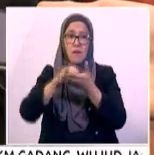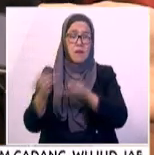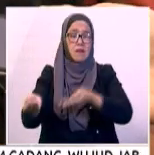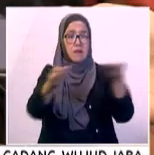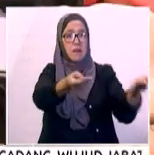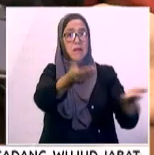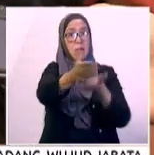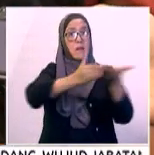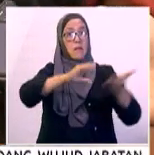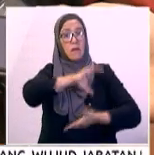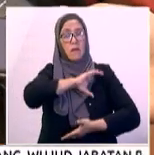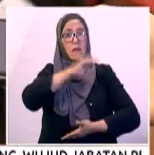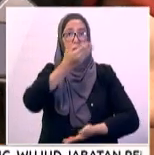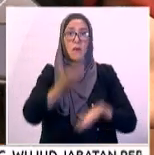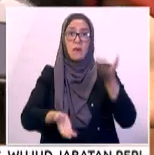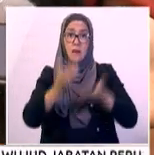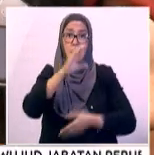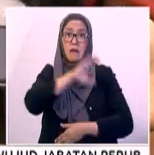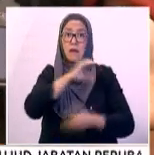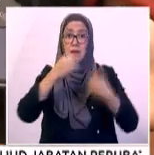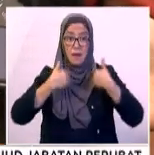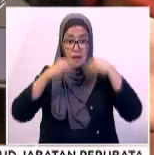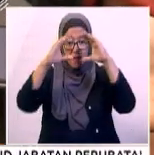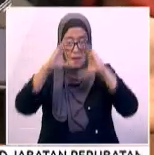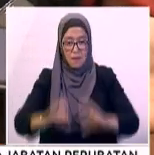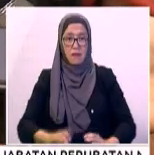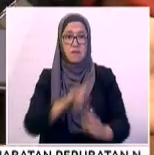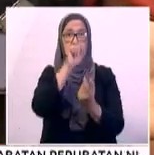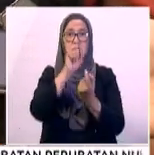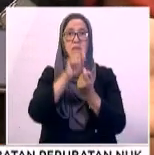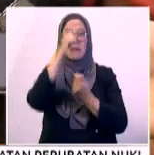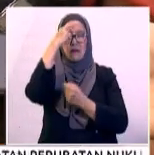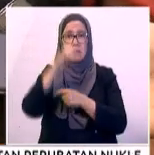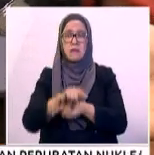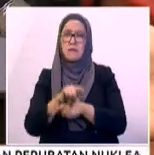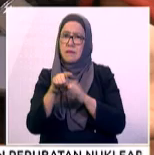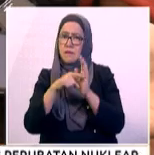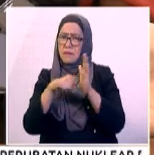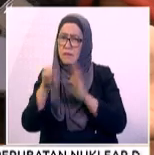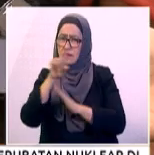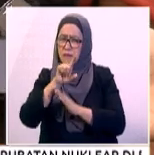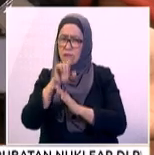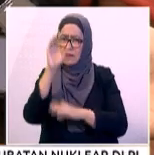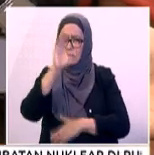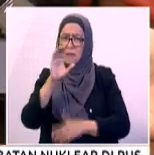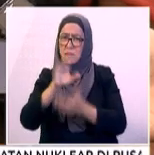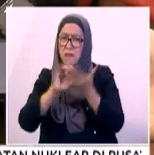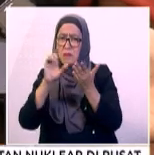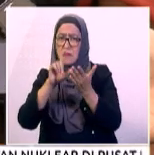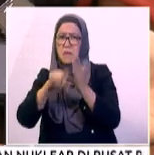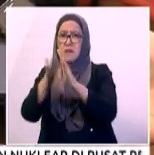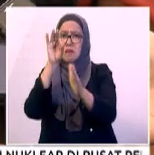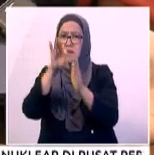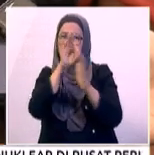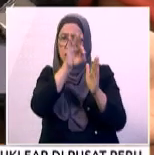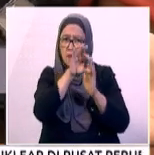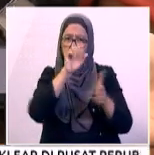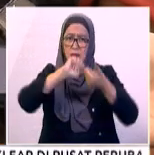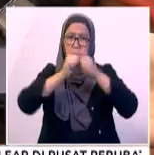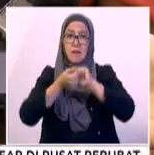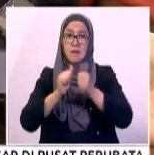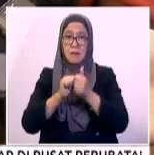kaedah tertentu untuk mengenal pasti tentang sesuatu masalah dan sebagainya. Jadi